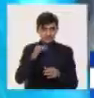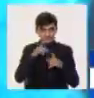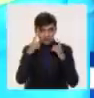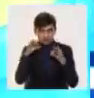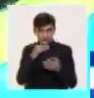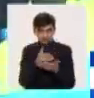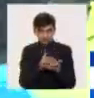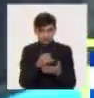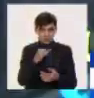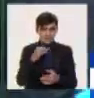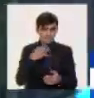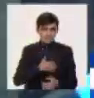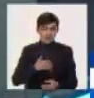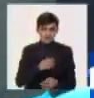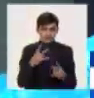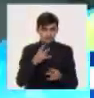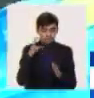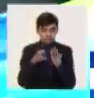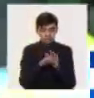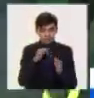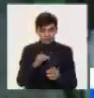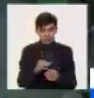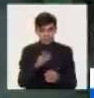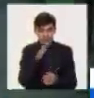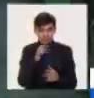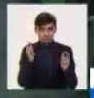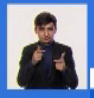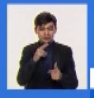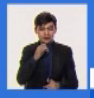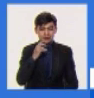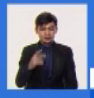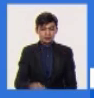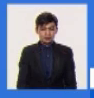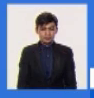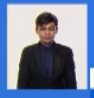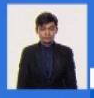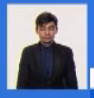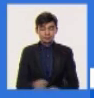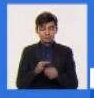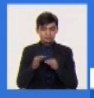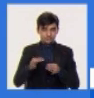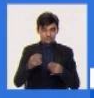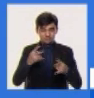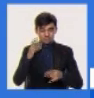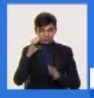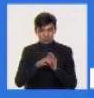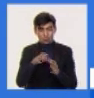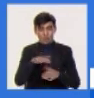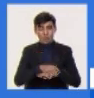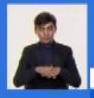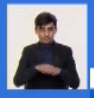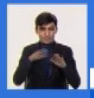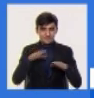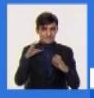режим являются не менее важными санитарными нормами в период карантина. Соблюдение дистанции в общественном транспорте